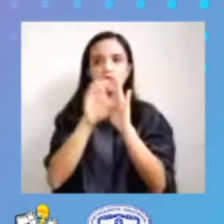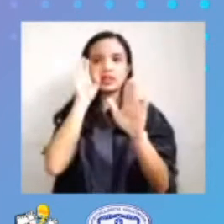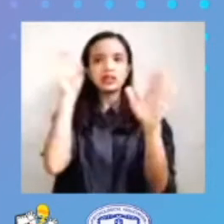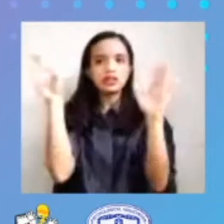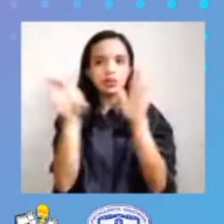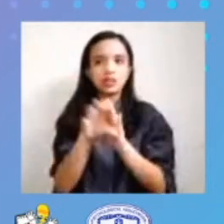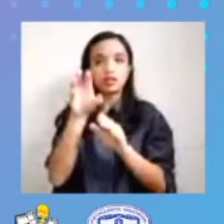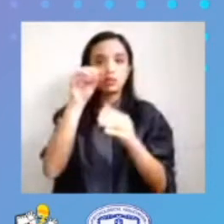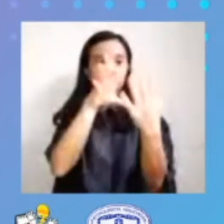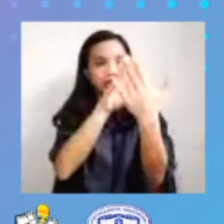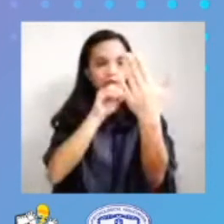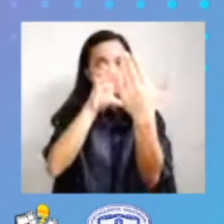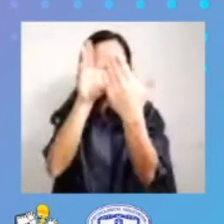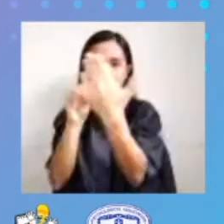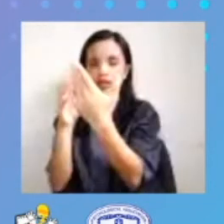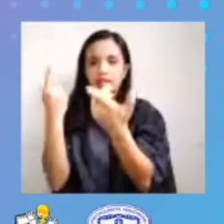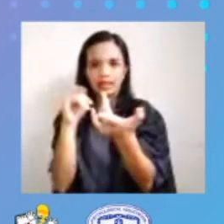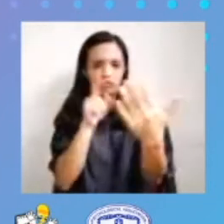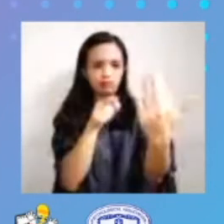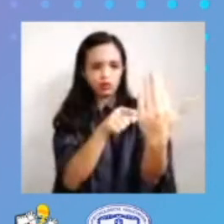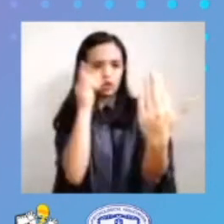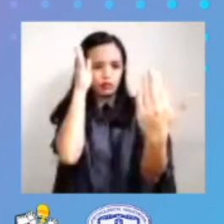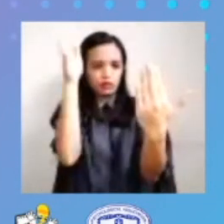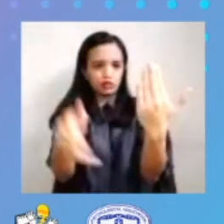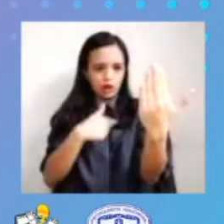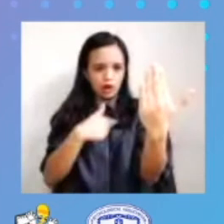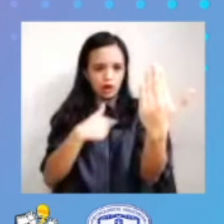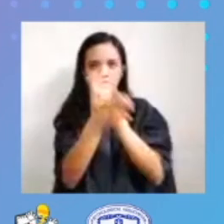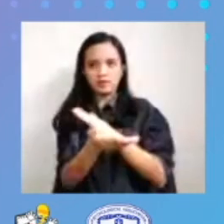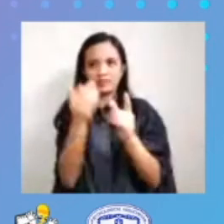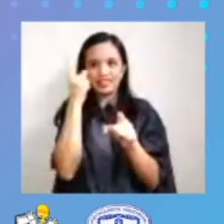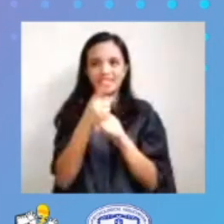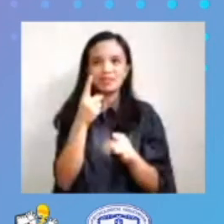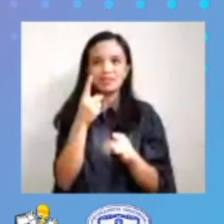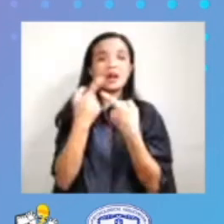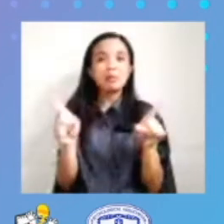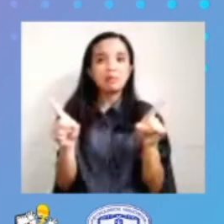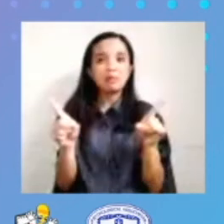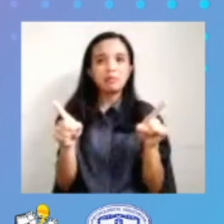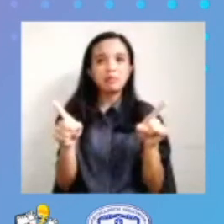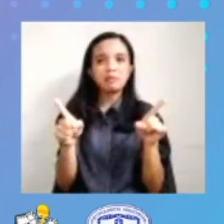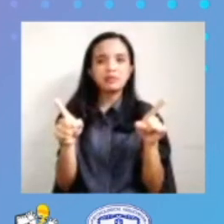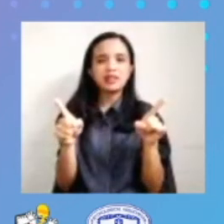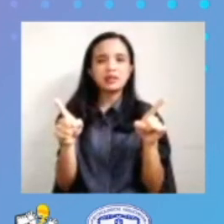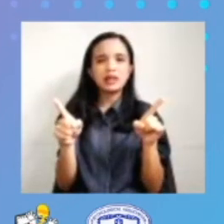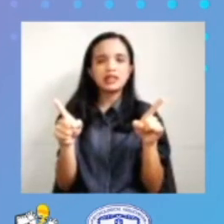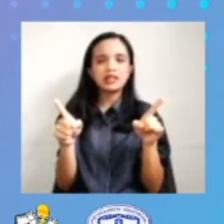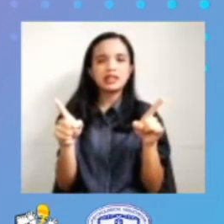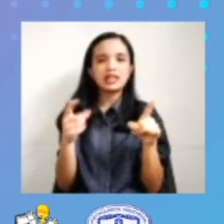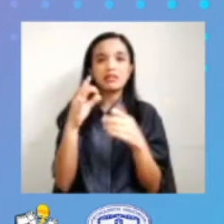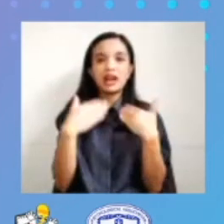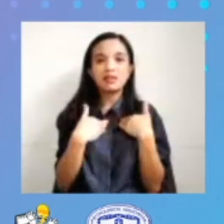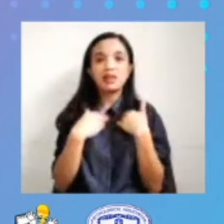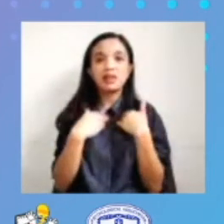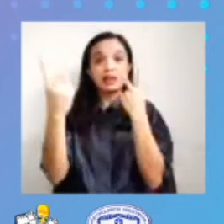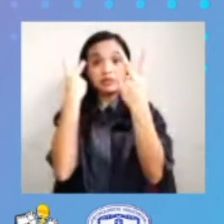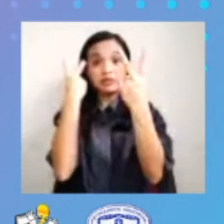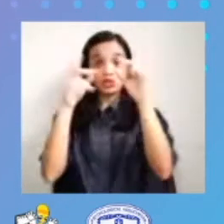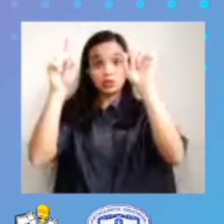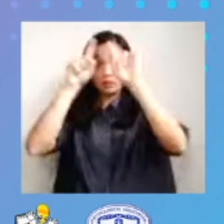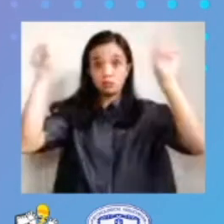emotions, no? Kaya nagdi-deplete lalo yung mga energy nila kasi kinakalaban ng mga chemicals, yung